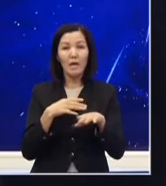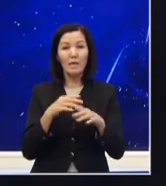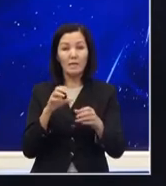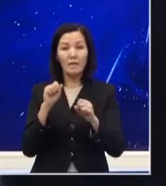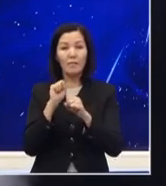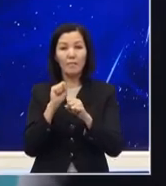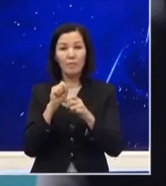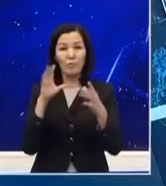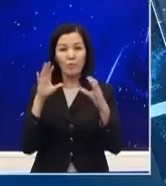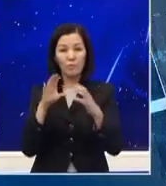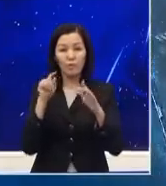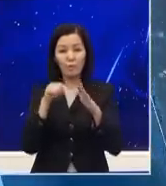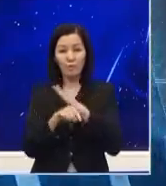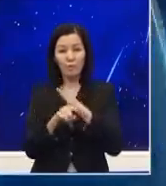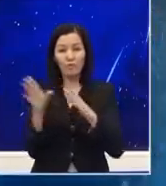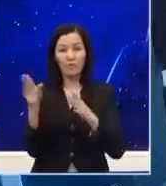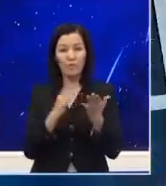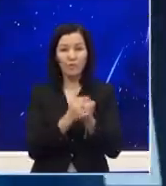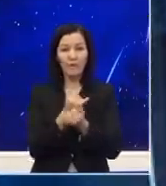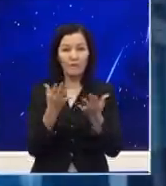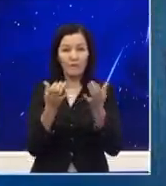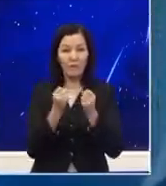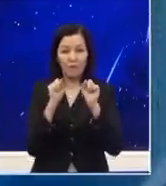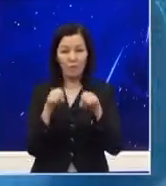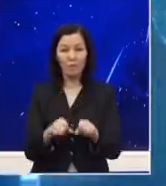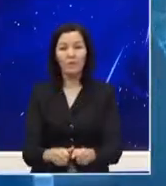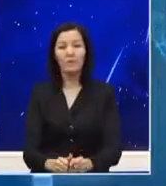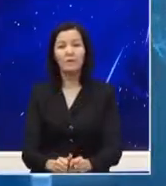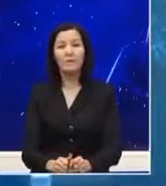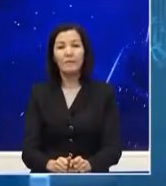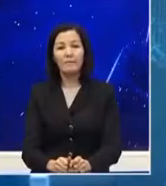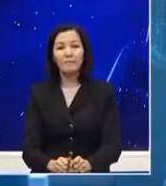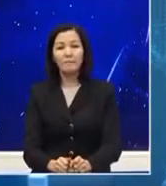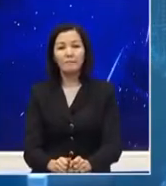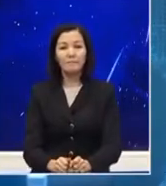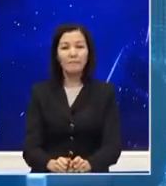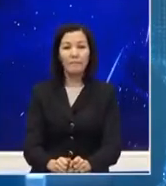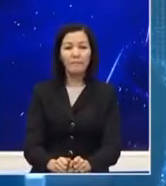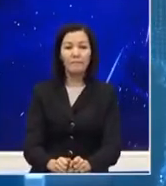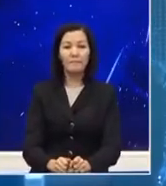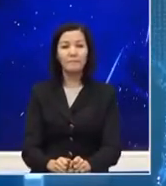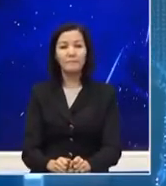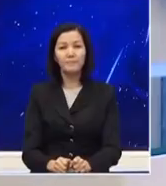алуға септеседі. Мадина Берікқызы, Абзал Нүсіпов, Жетісу телеарнасы.